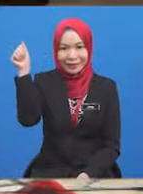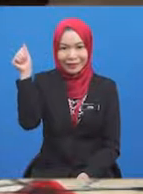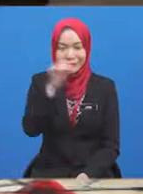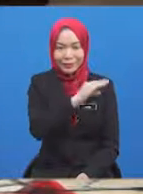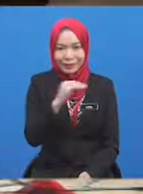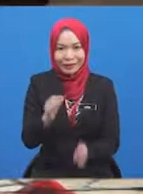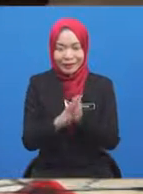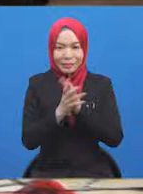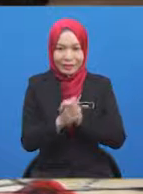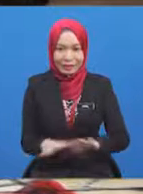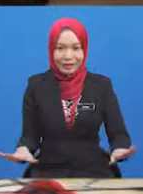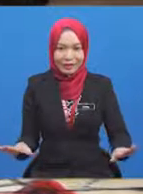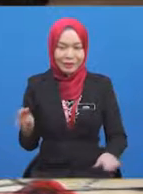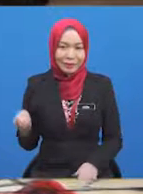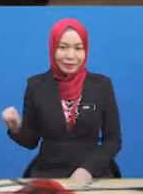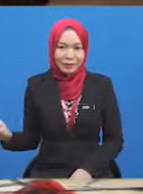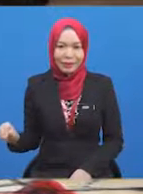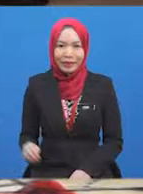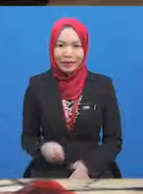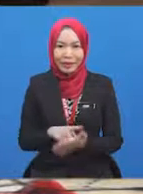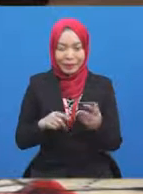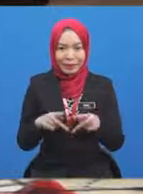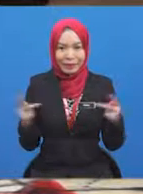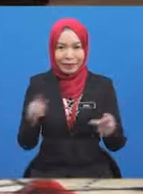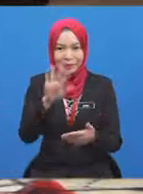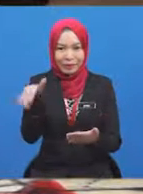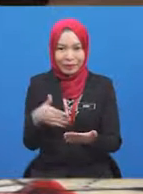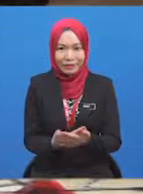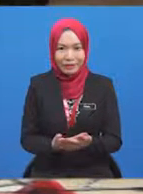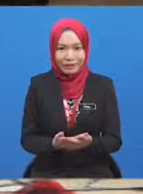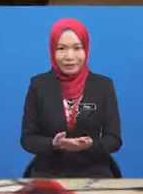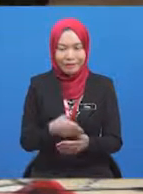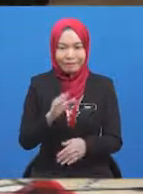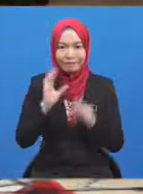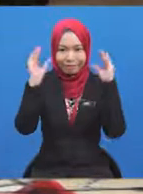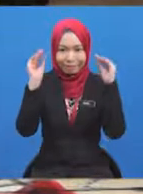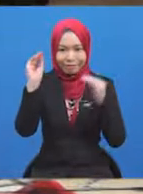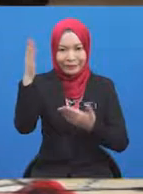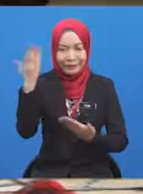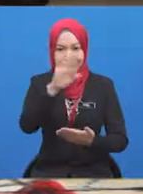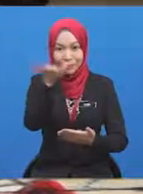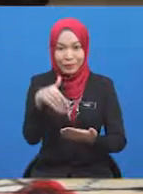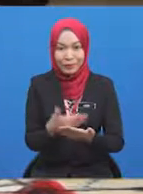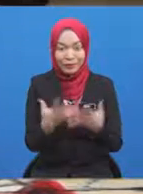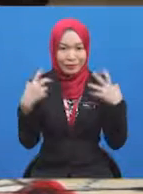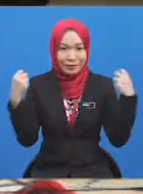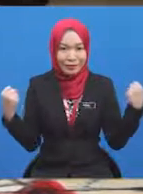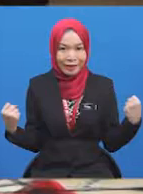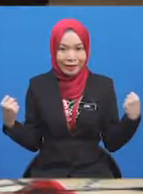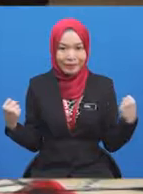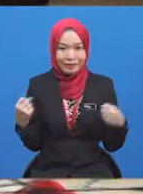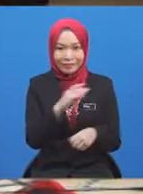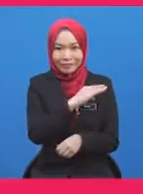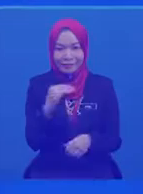Assalamualaikum dan salam sejahtera murid-murid. Apa khabar semua? Cikgu harap kamu semua berada dalam keadaan